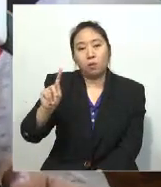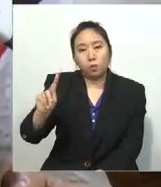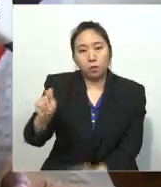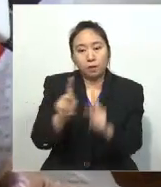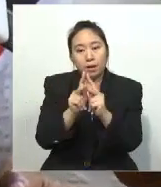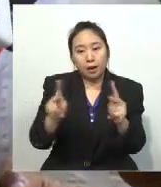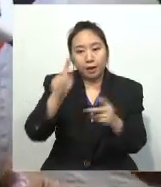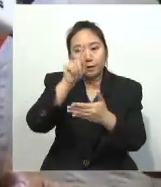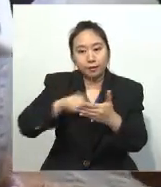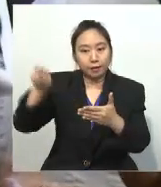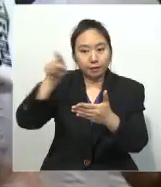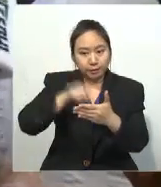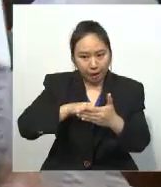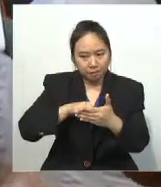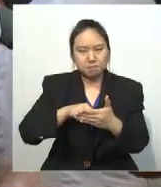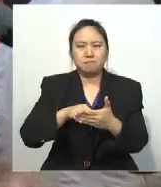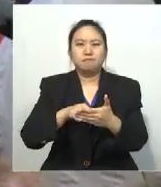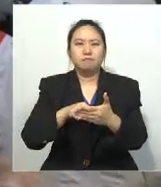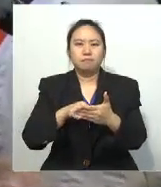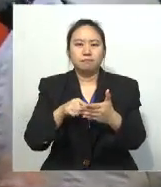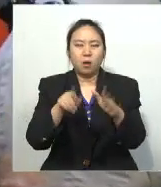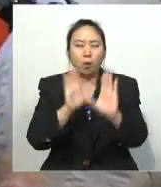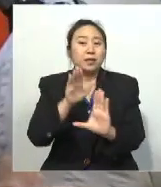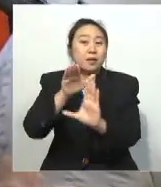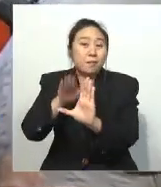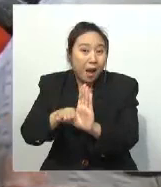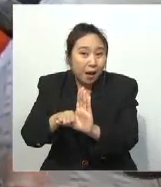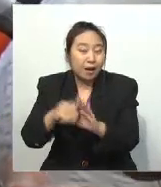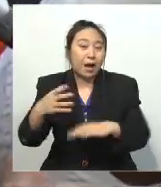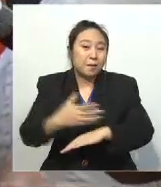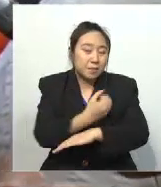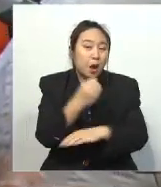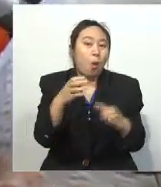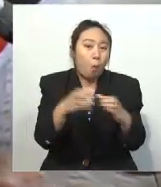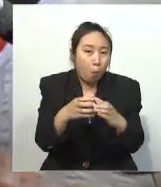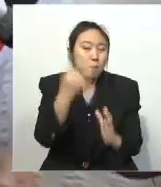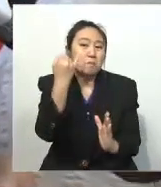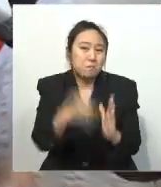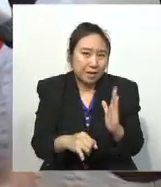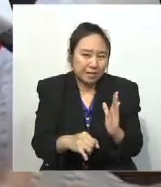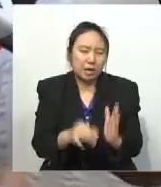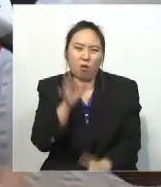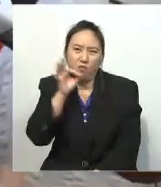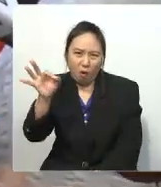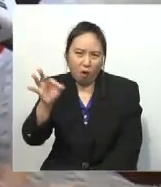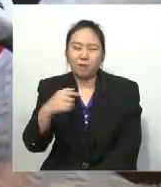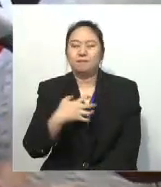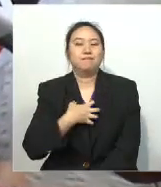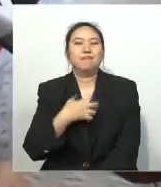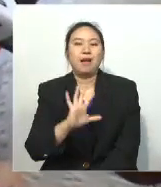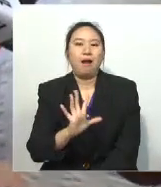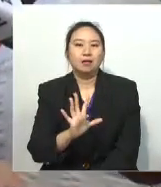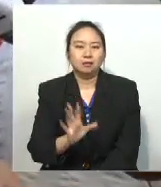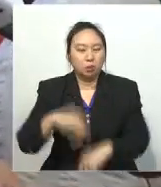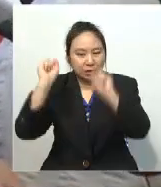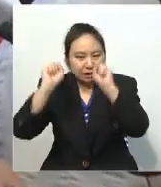คณะกรรมการการเลือกตั้งเลยนะครับไม่อยากจะให้ผู้สมัครหรือพรรคการเมืองเนี่ยไปกระทำผิดแล้วก็เป็นเหตุให้ถูกร้องเรียนทำให้ต้องมี